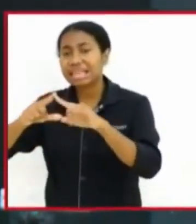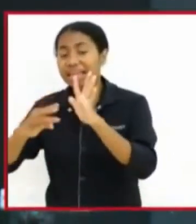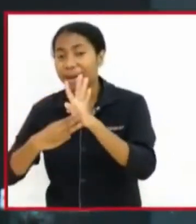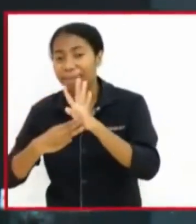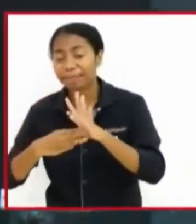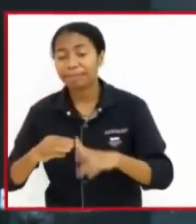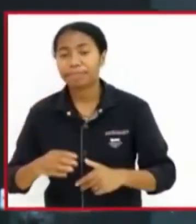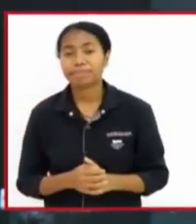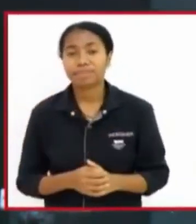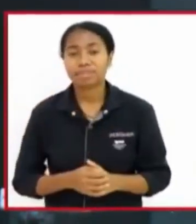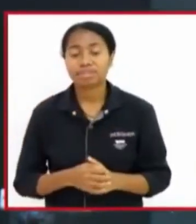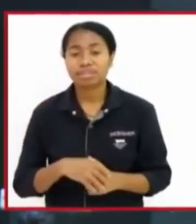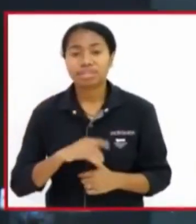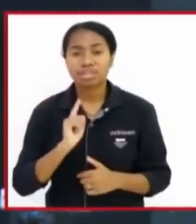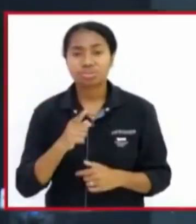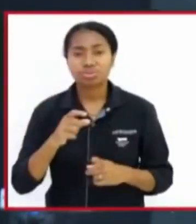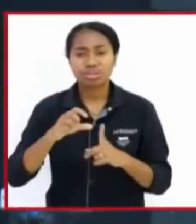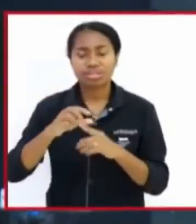ya